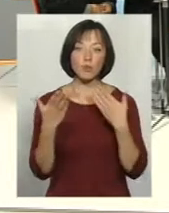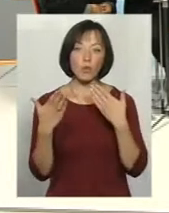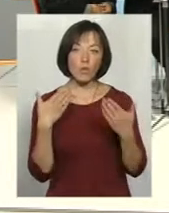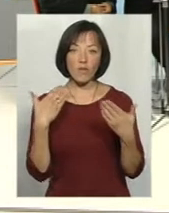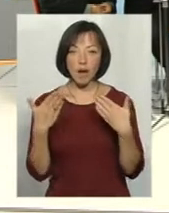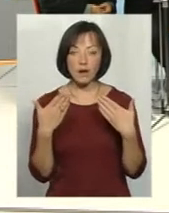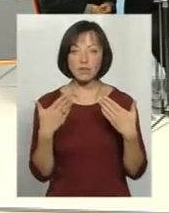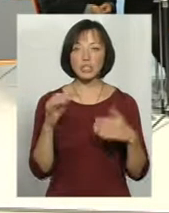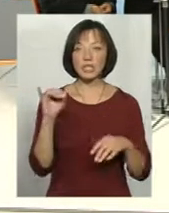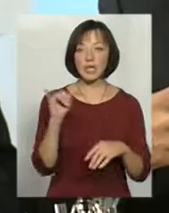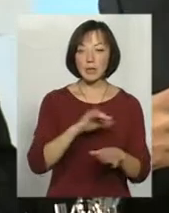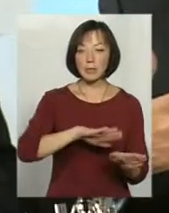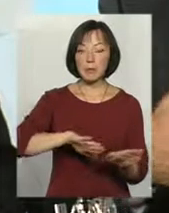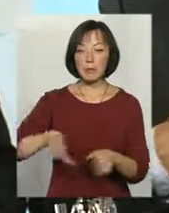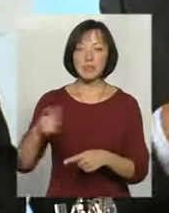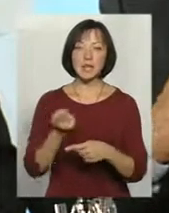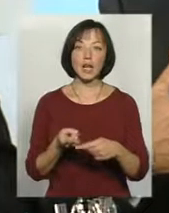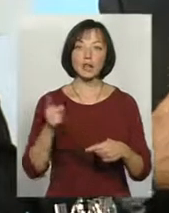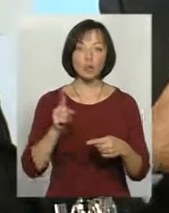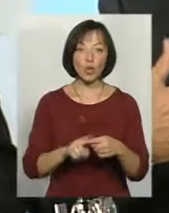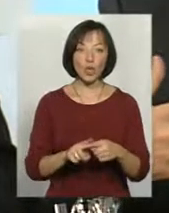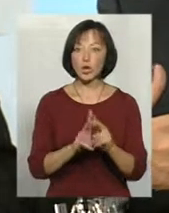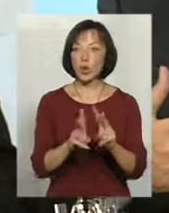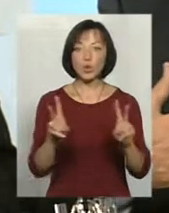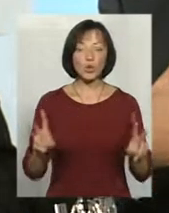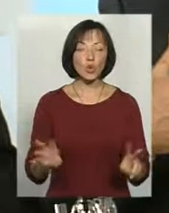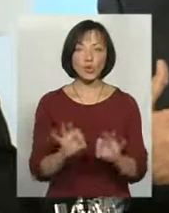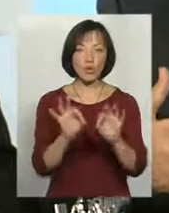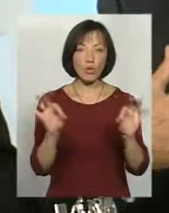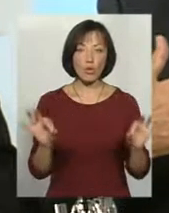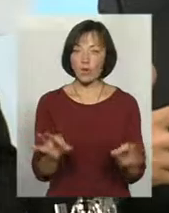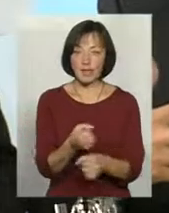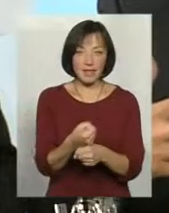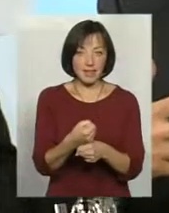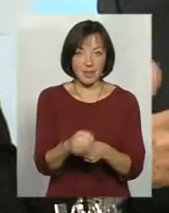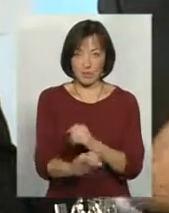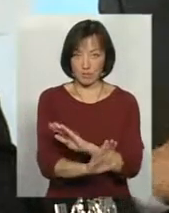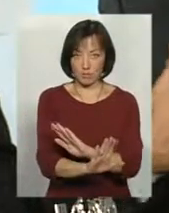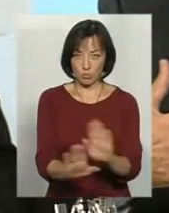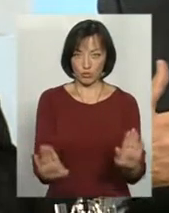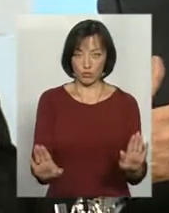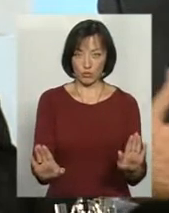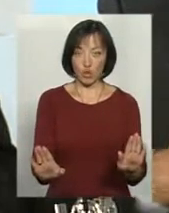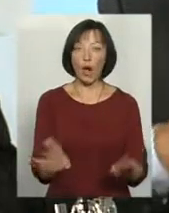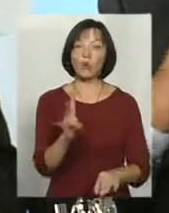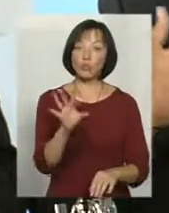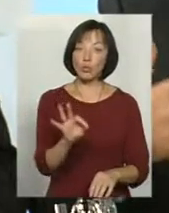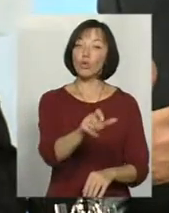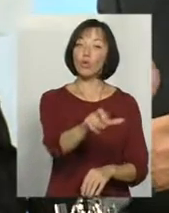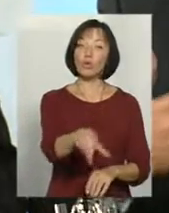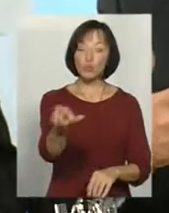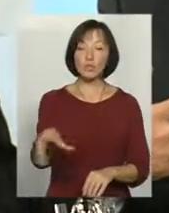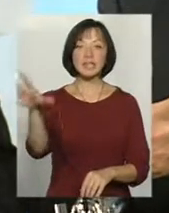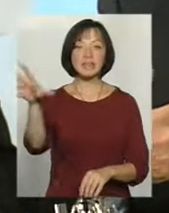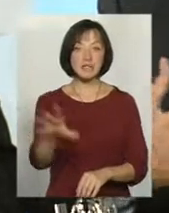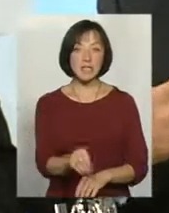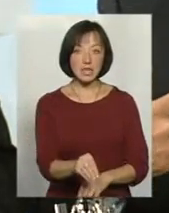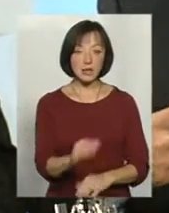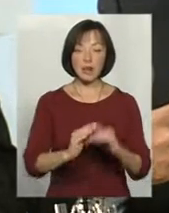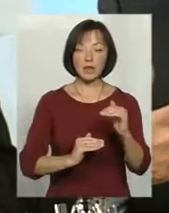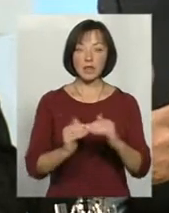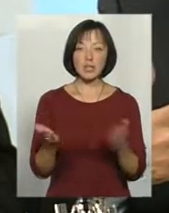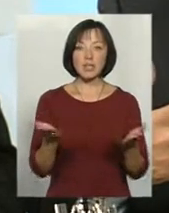поспілкувавшися, і практично після цього ніхто нічого, нікого ні до чого не змушував. Ну, люди, всі практично, які